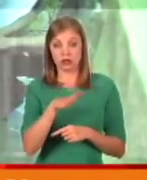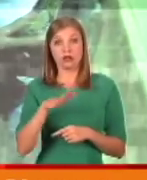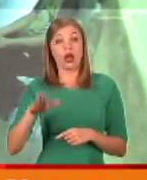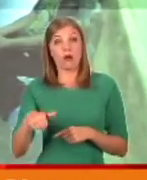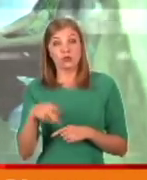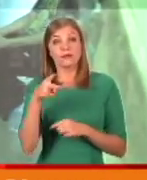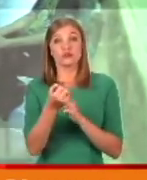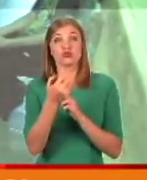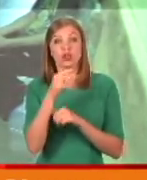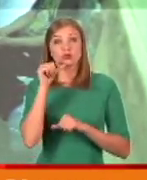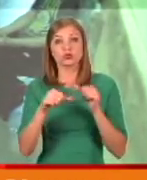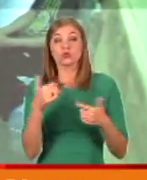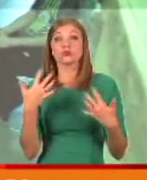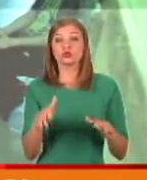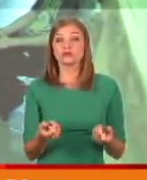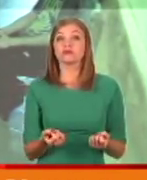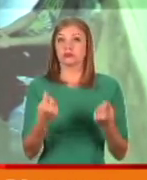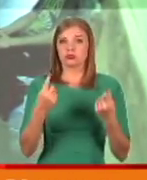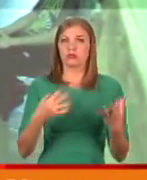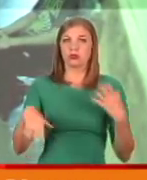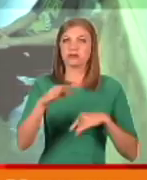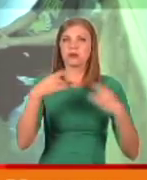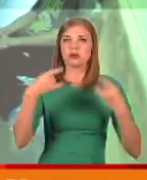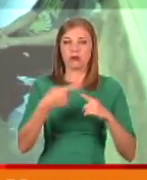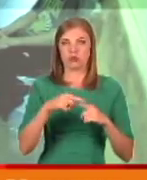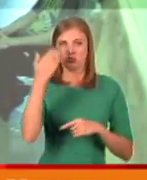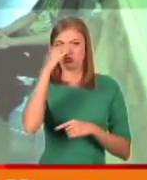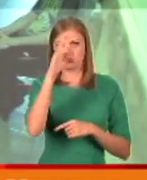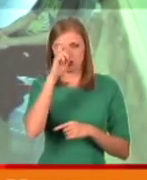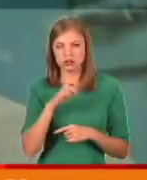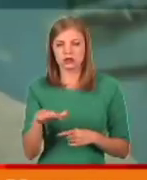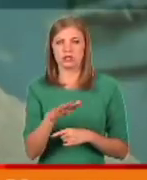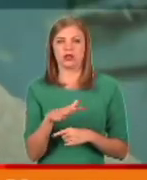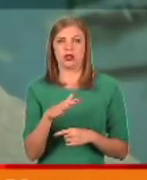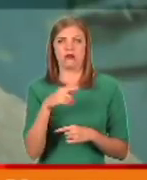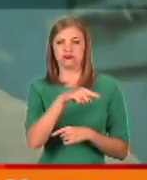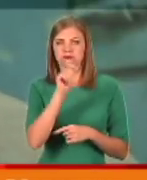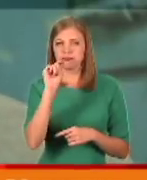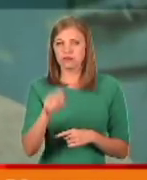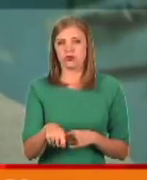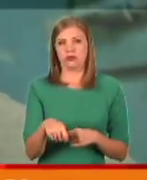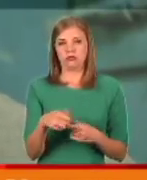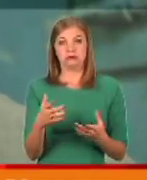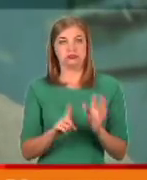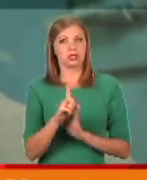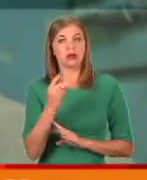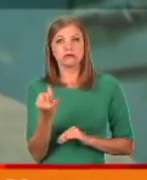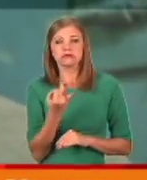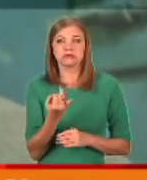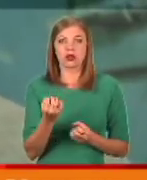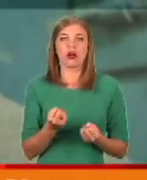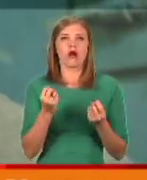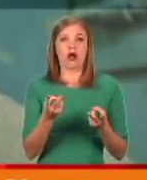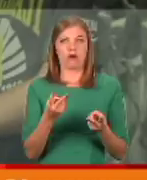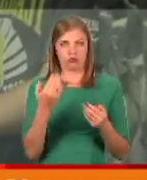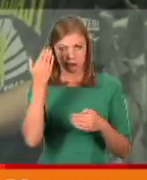уже в 13 году вдруг уже по всем телевизорам, что это другая страна, там идет война. И, ну, стало интересно просто, как это